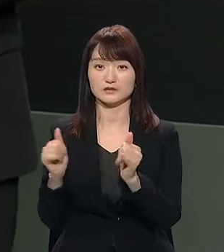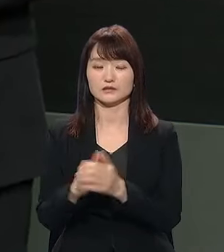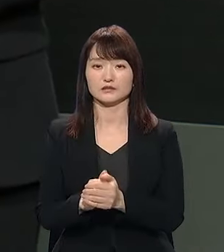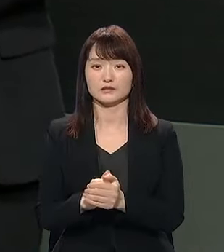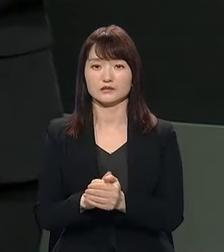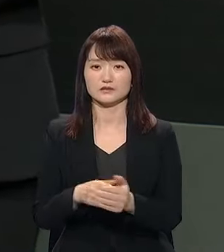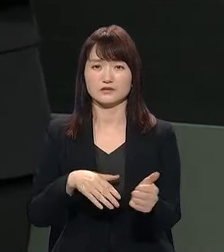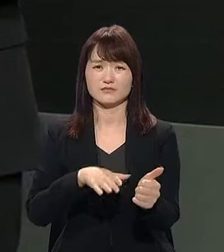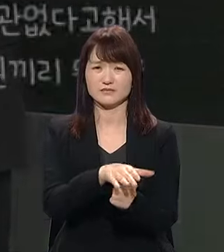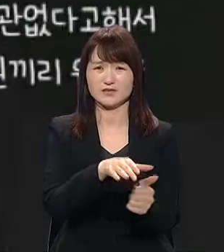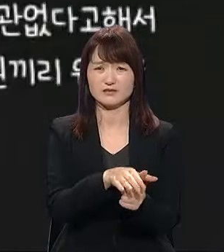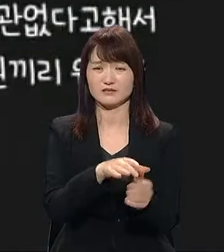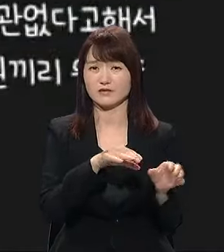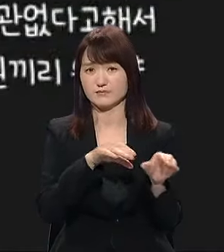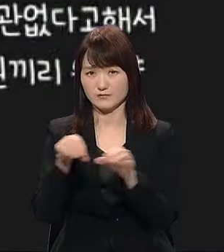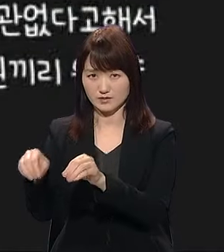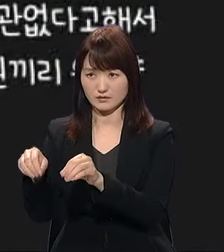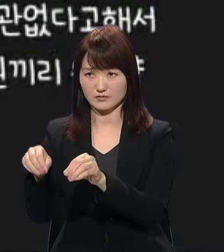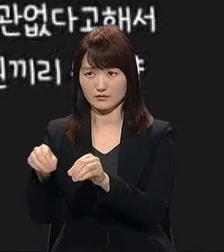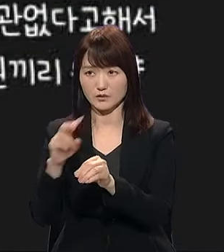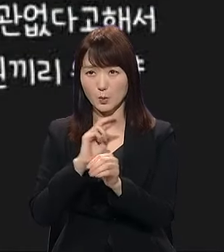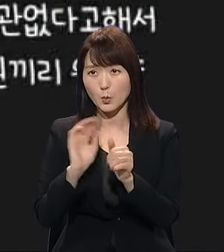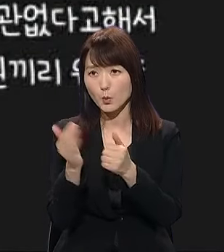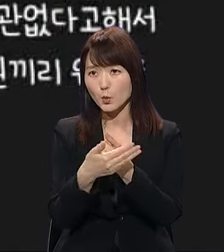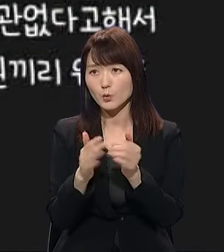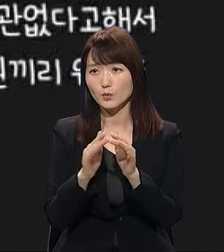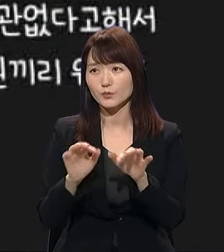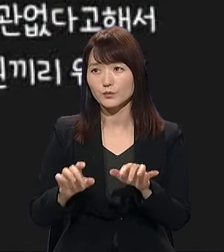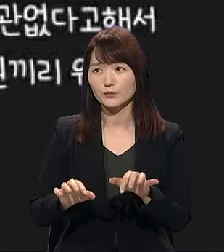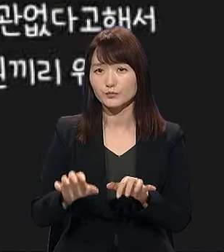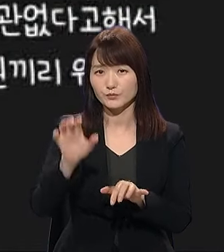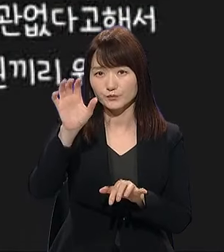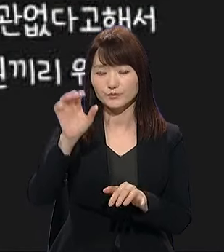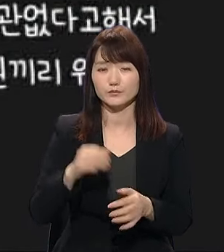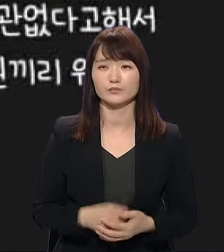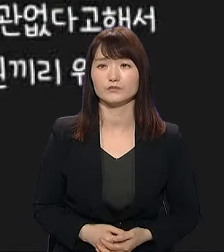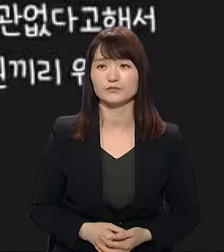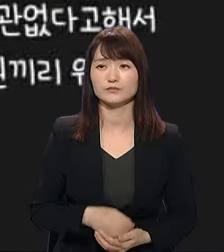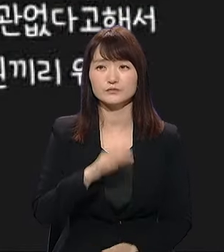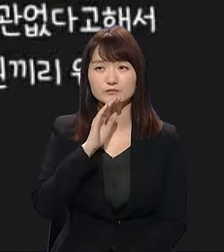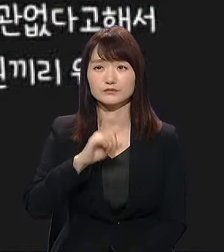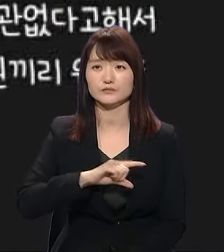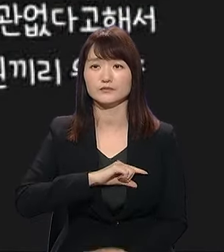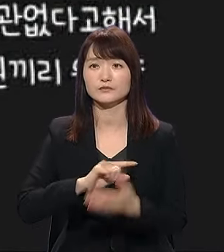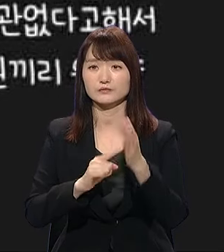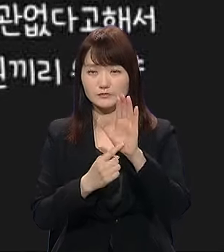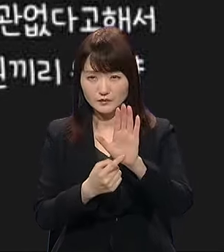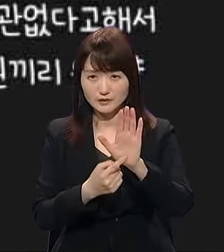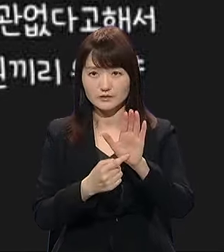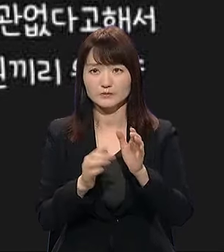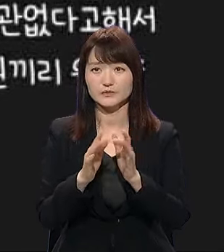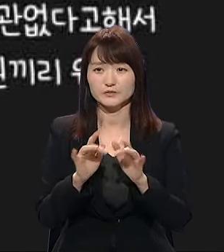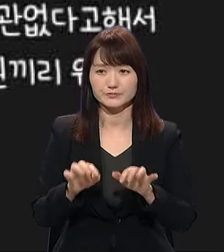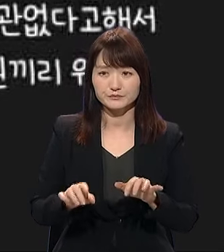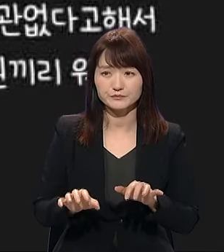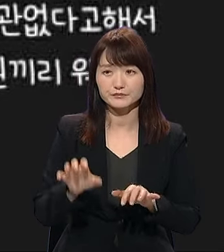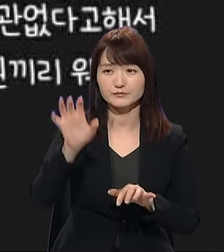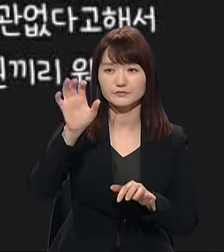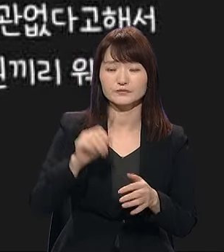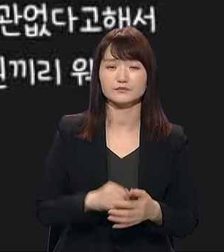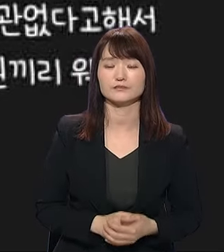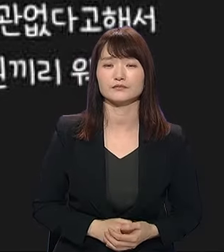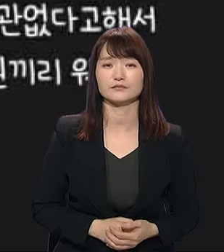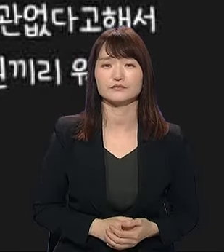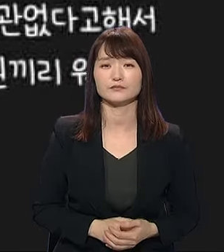사냥을 멈춰라 하면서 저렇게 옹호글을 올렸더라고요네 실명까지 밝혀 가면서 글을 올렸습니다 일단 굉장히 크게 논란이